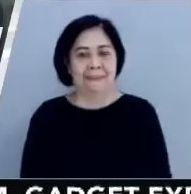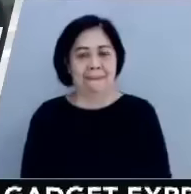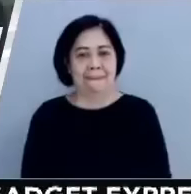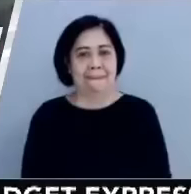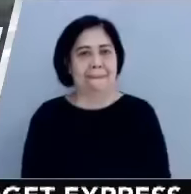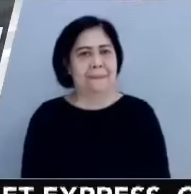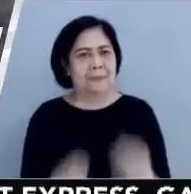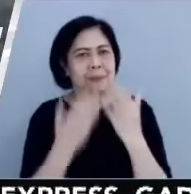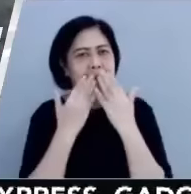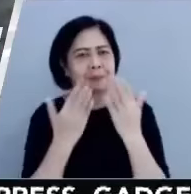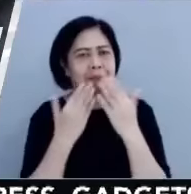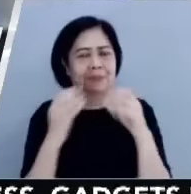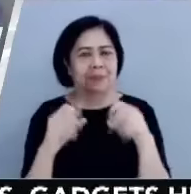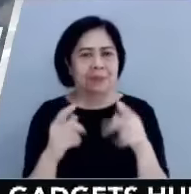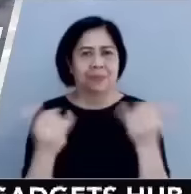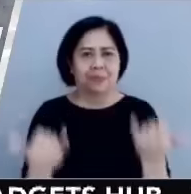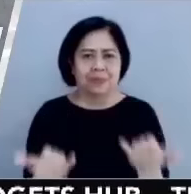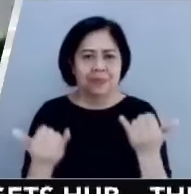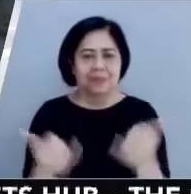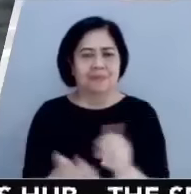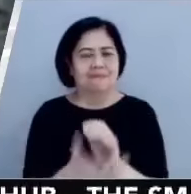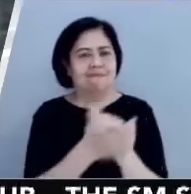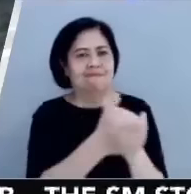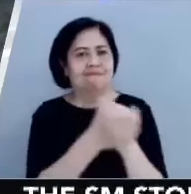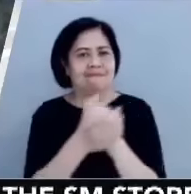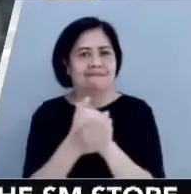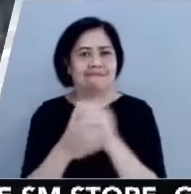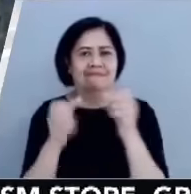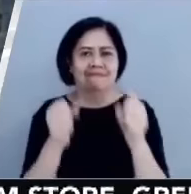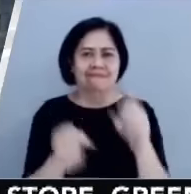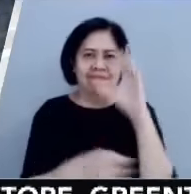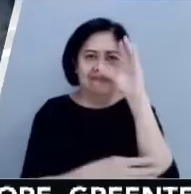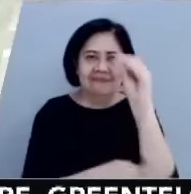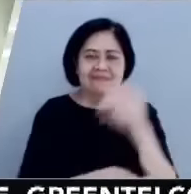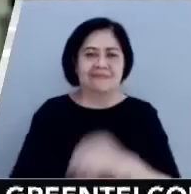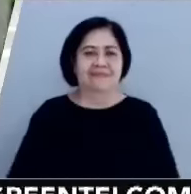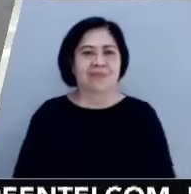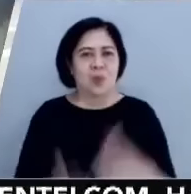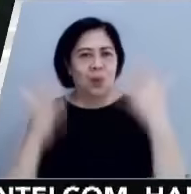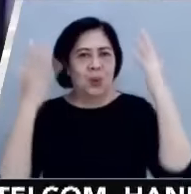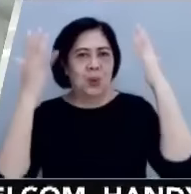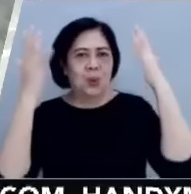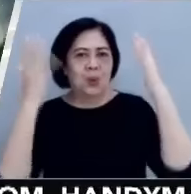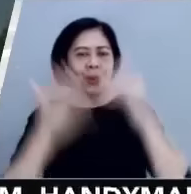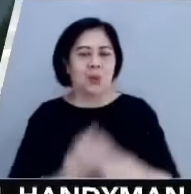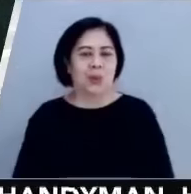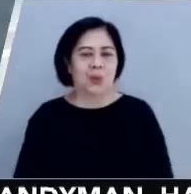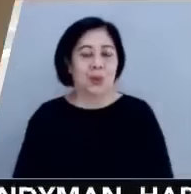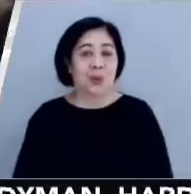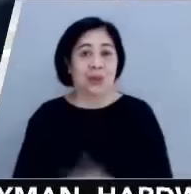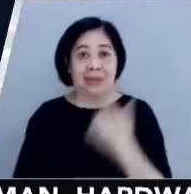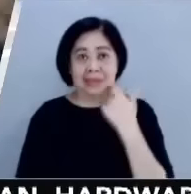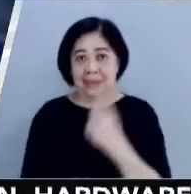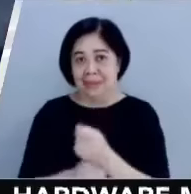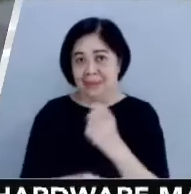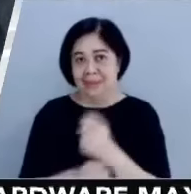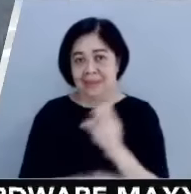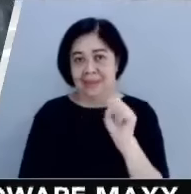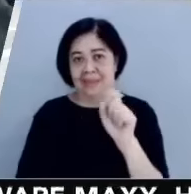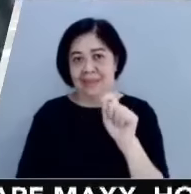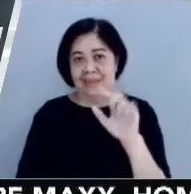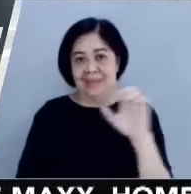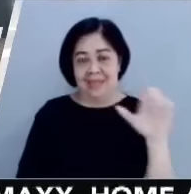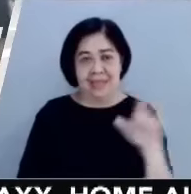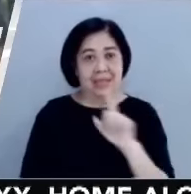sa opportunity na to Congratulations Street Boys Woo biro pa ni stel Sa totoo lang